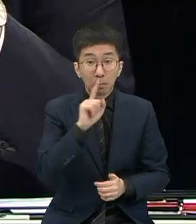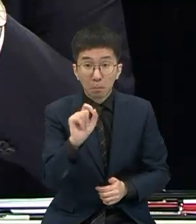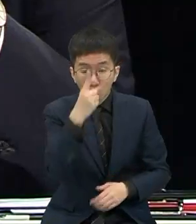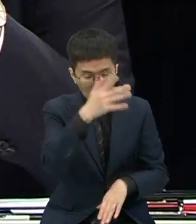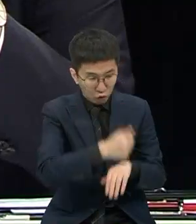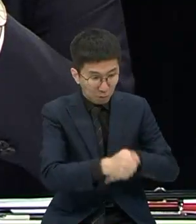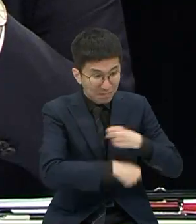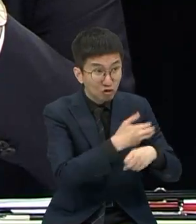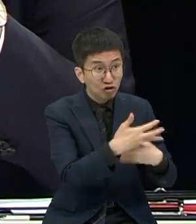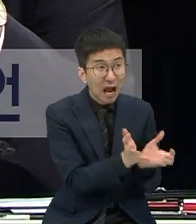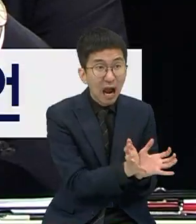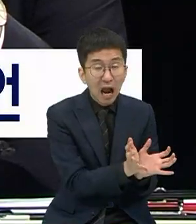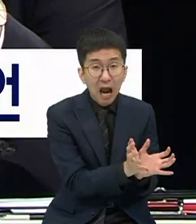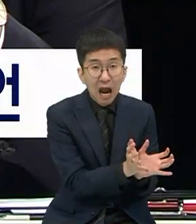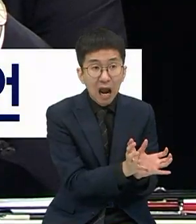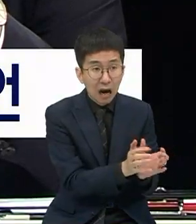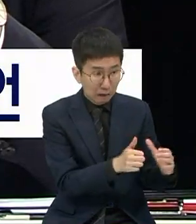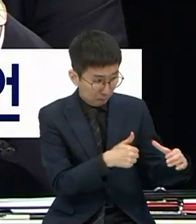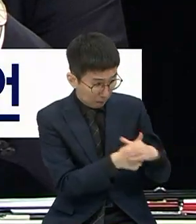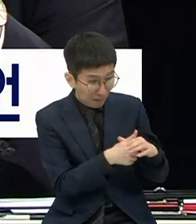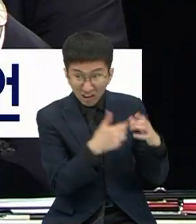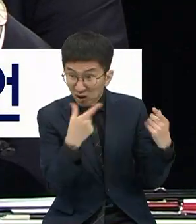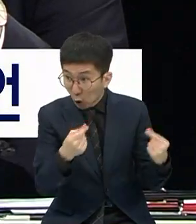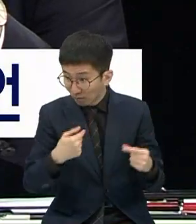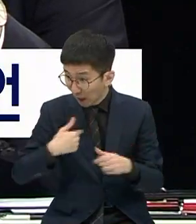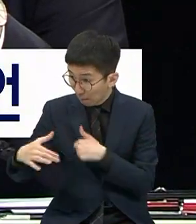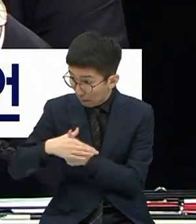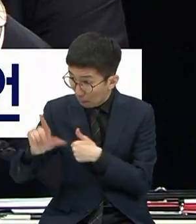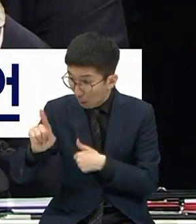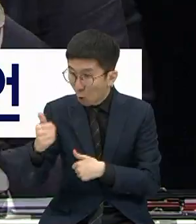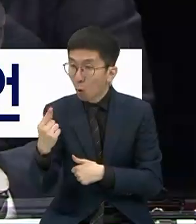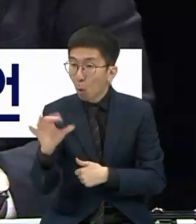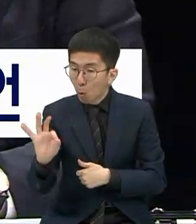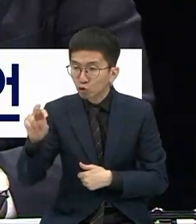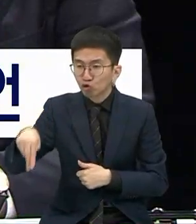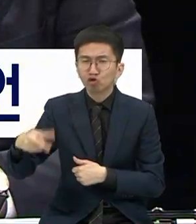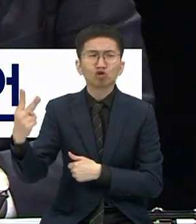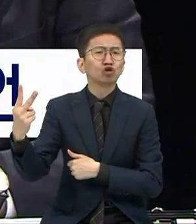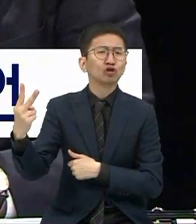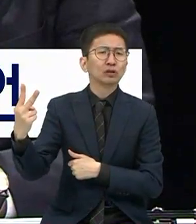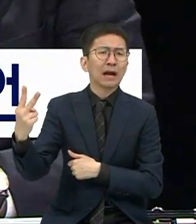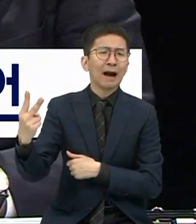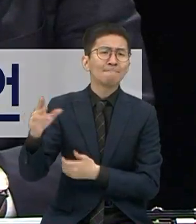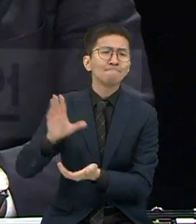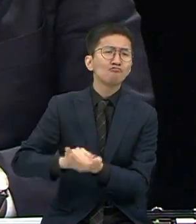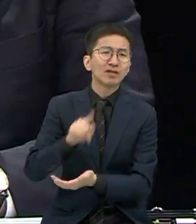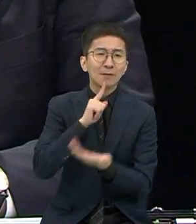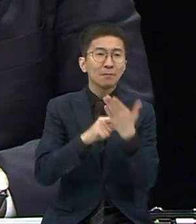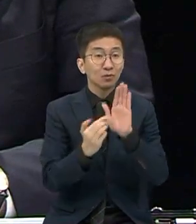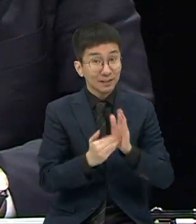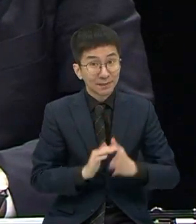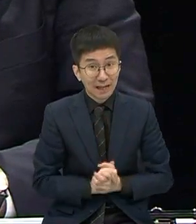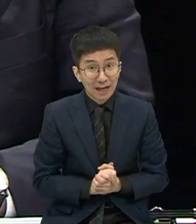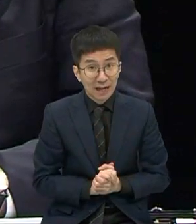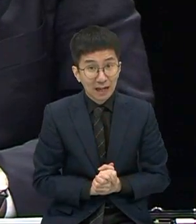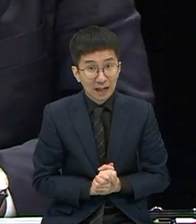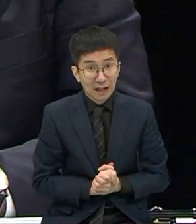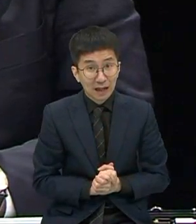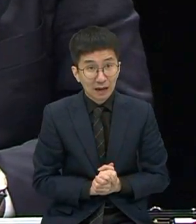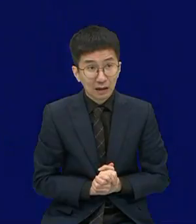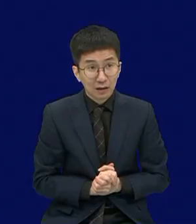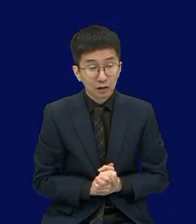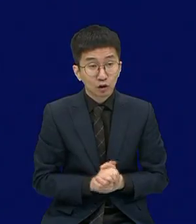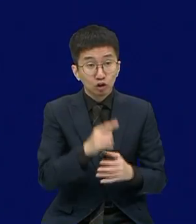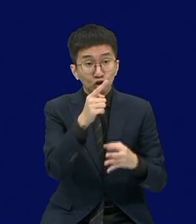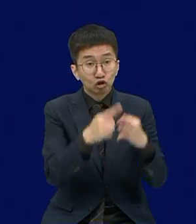민주당이 공격하듯 자신을 공격한다는 취지로 홍준표, 유승민 후보를 겨냥해 쏟아낸 말이었습니다. 윤석열 캠프